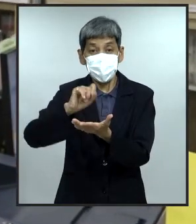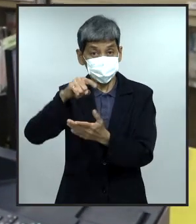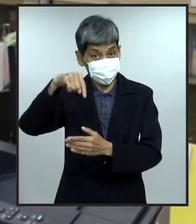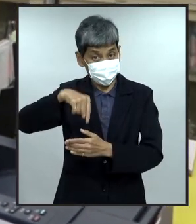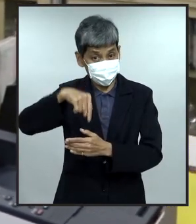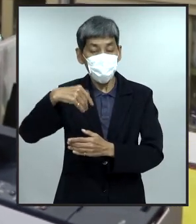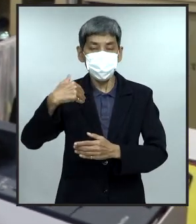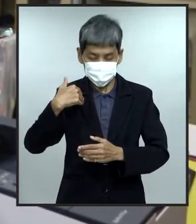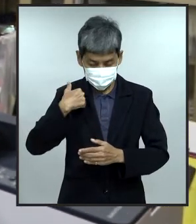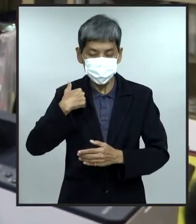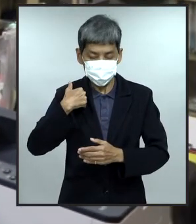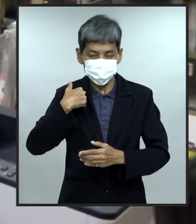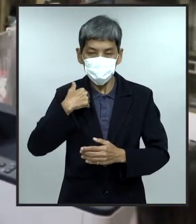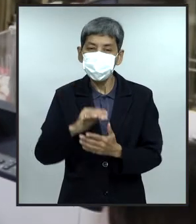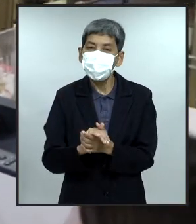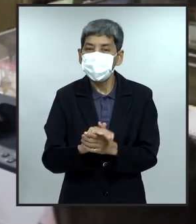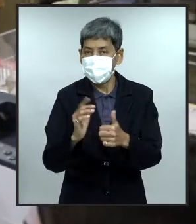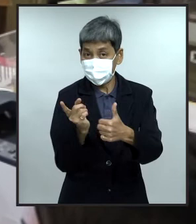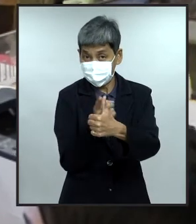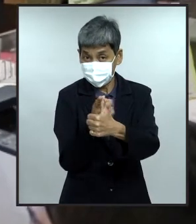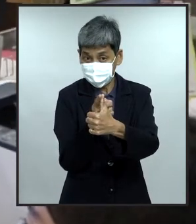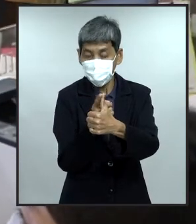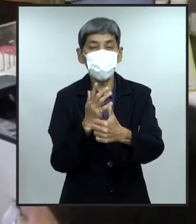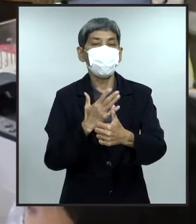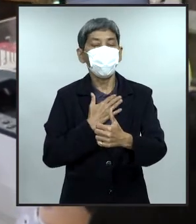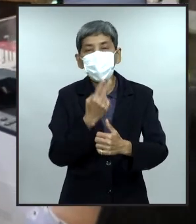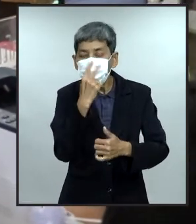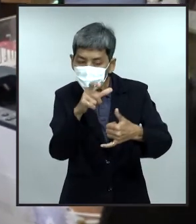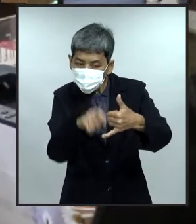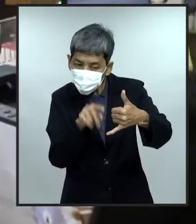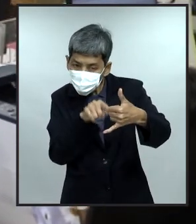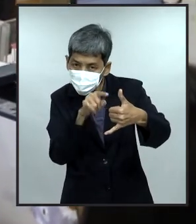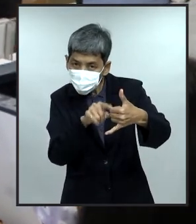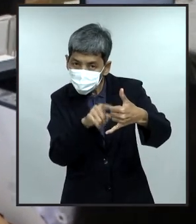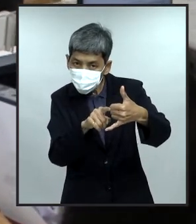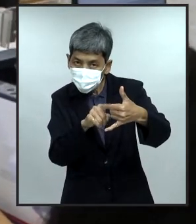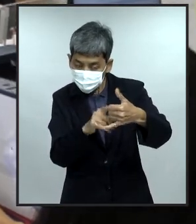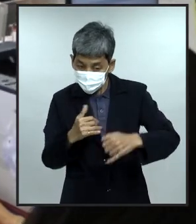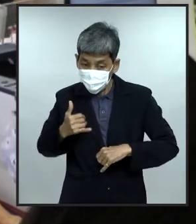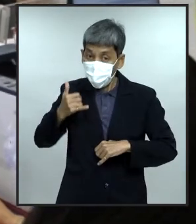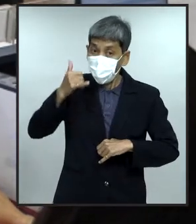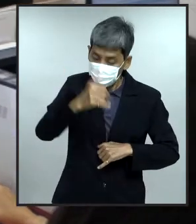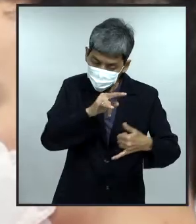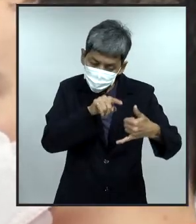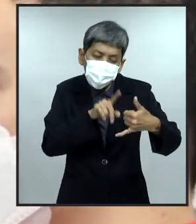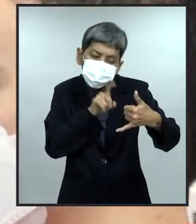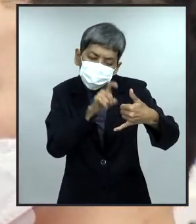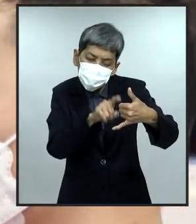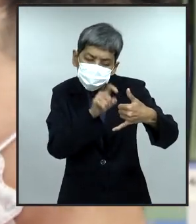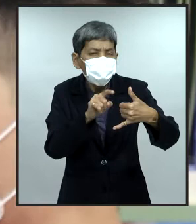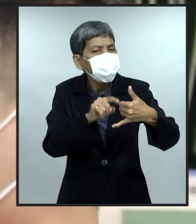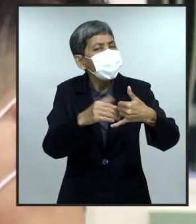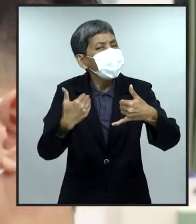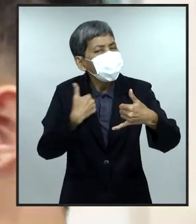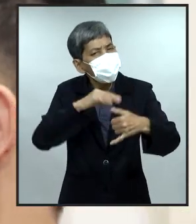ก็คือขั้นแรกเนี่ยปกติเราก็จะประเมินคนไข้ตั้งแต่ก่อนจะเข้ามาอยู่ที่นี่นะคะว่าคนไข้เนี่ย